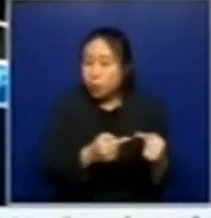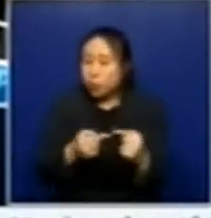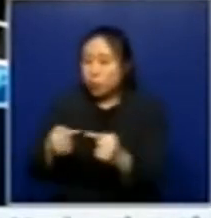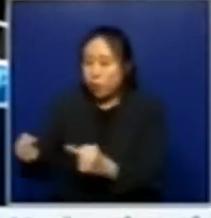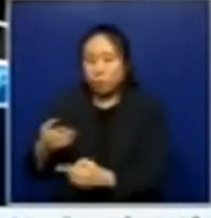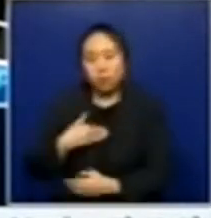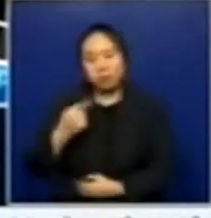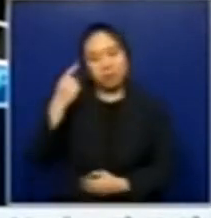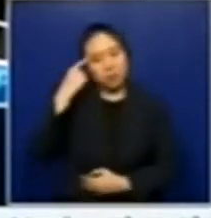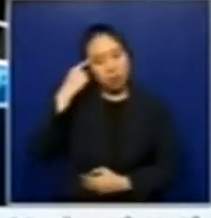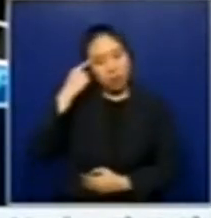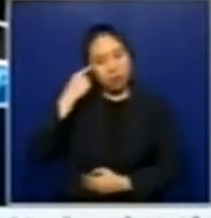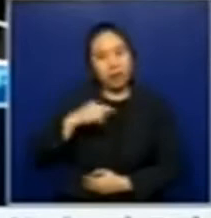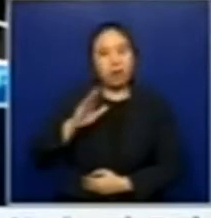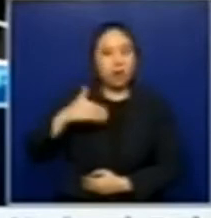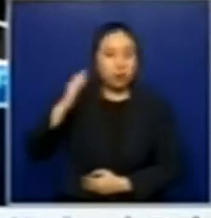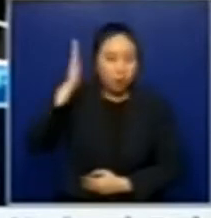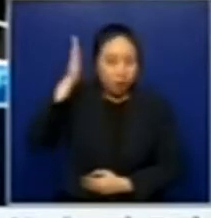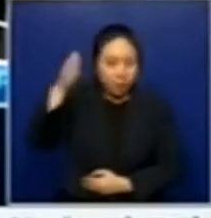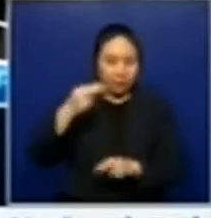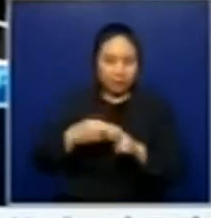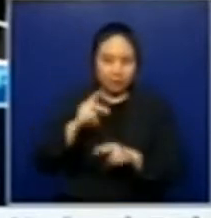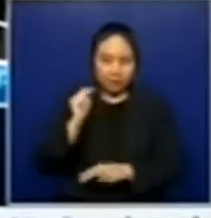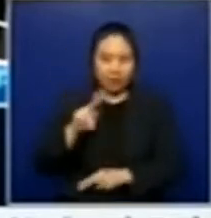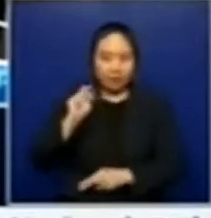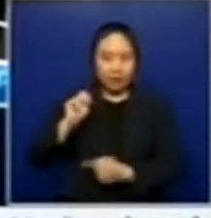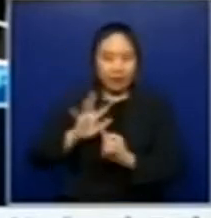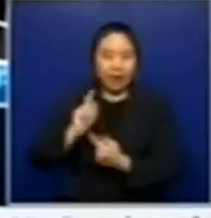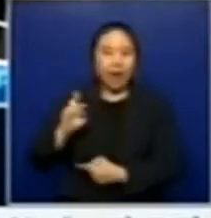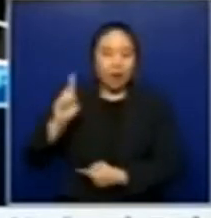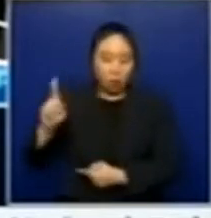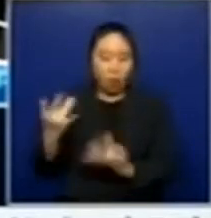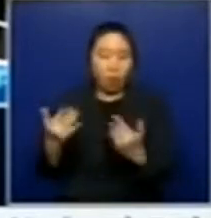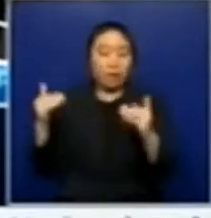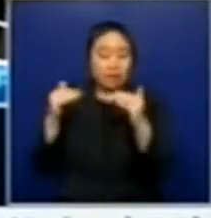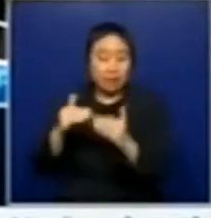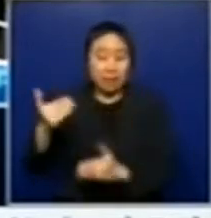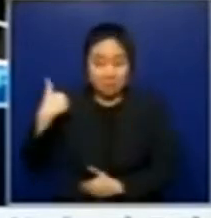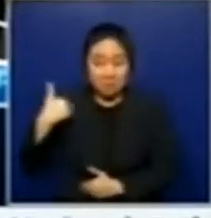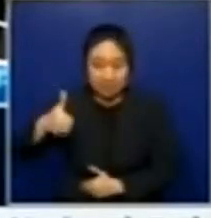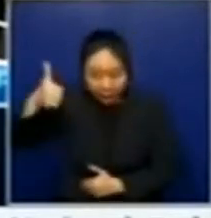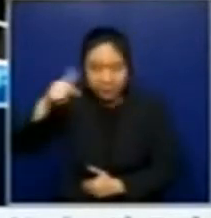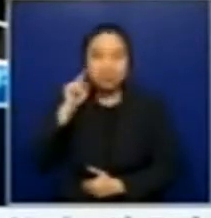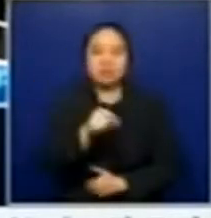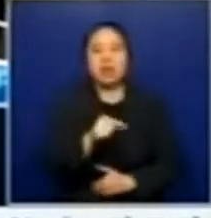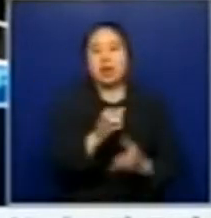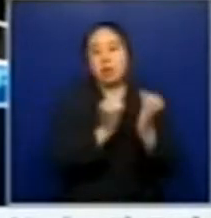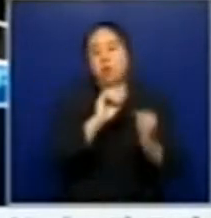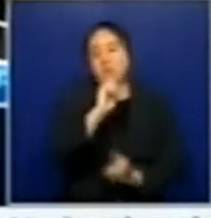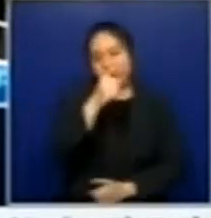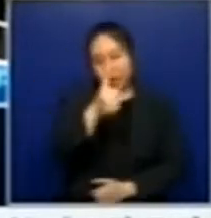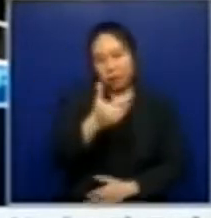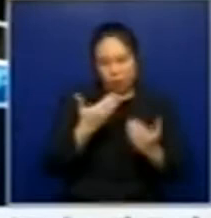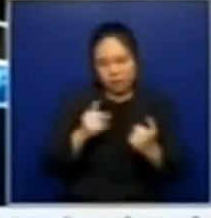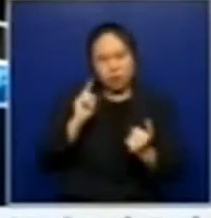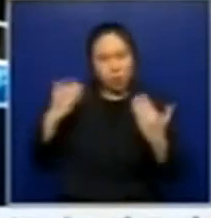าจะจนถึงเวลาที่ธนาธรปิยบุตรพนิกาได้สิทธิ์คืนกลับมาแล้วครับเราถึงจะได้รัฐธรรมนูญฉบับใหม่เพราะฉะนั้นท่านต้องเปลี่ยนให้มันเร็วกว่านี้ครับ